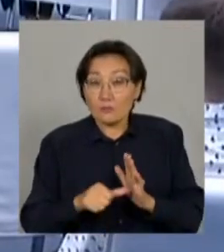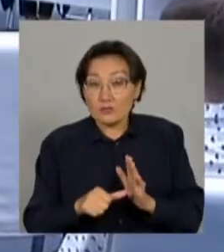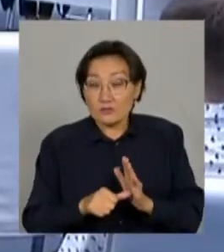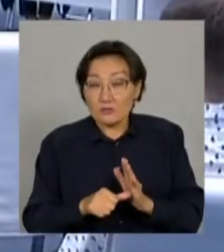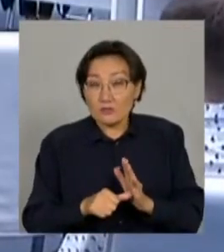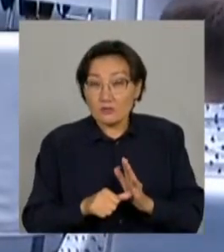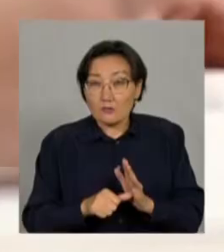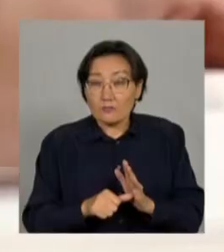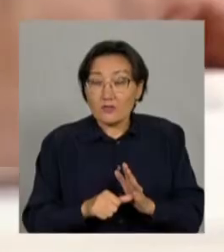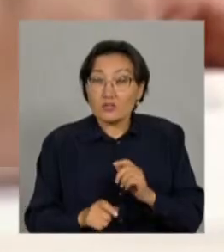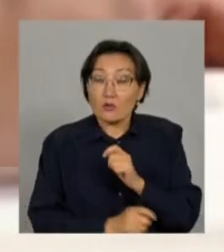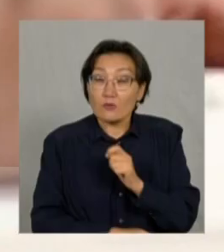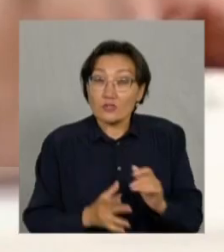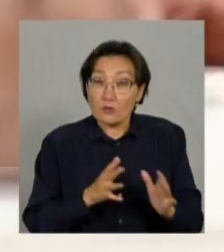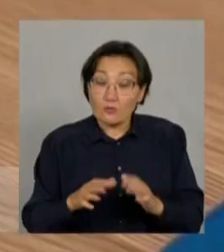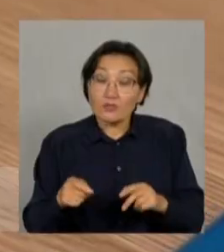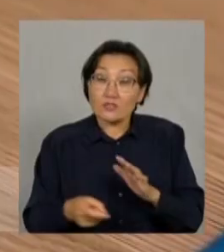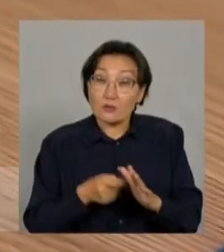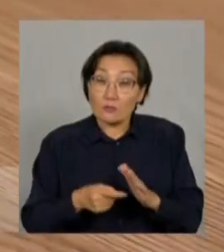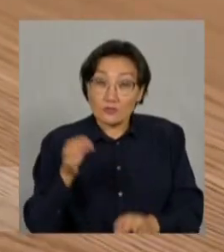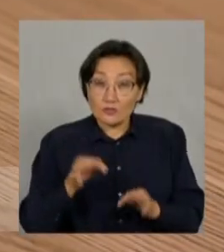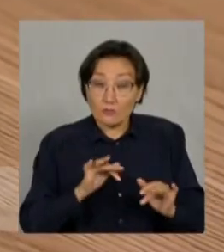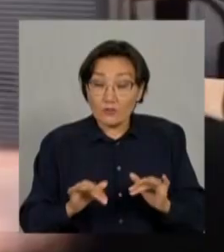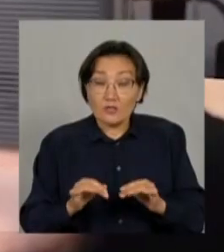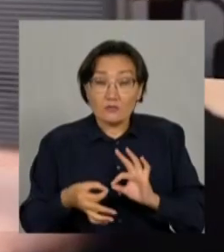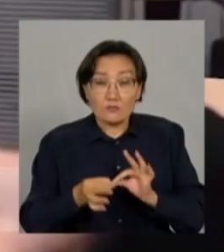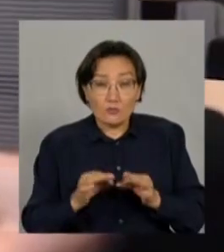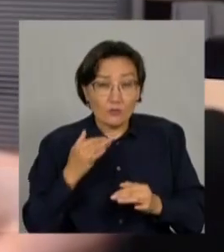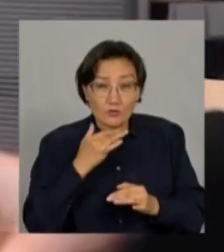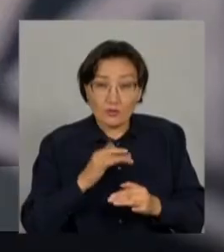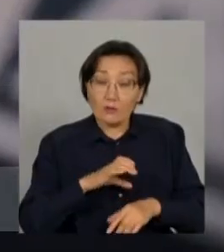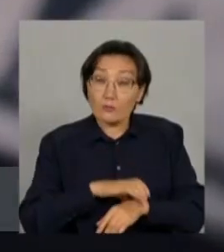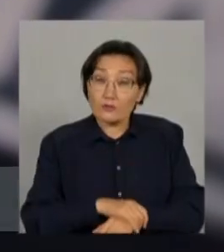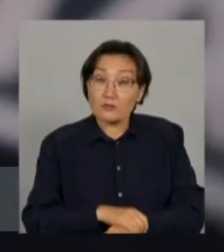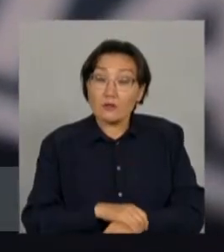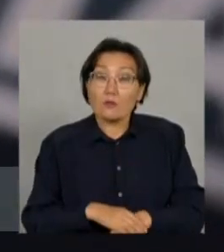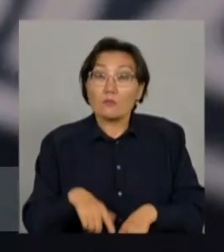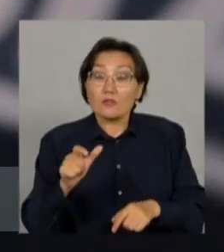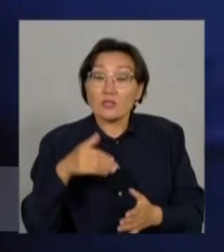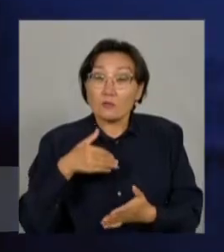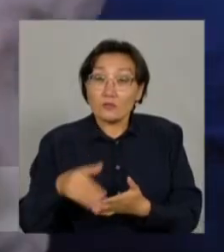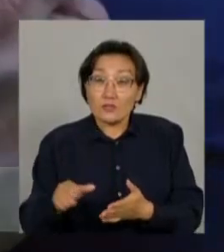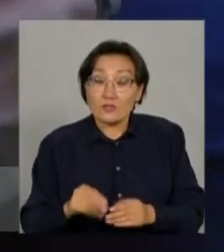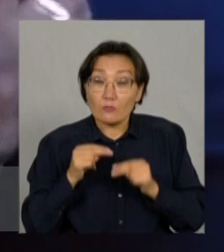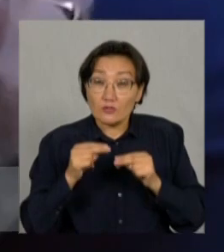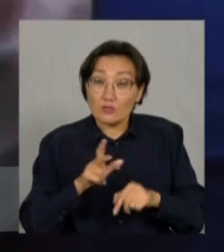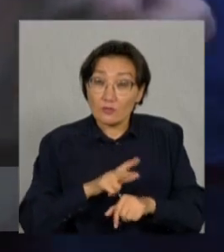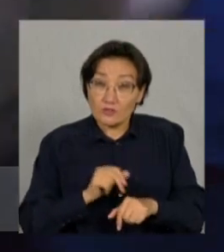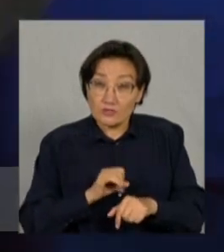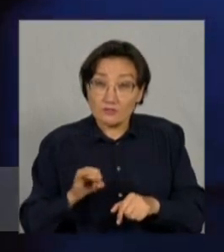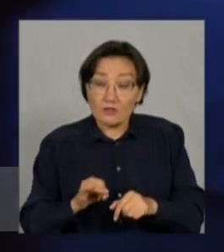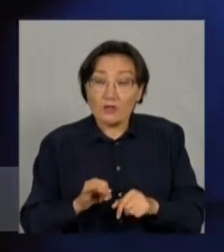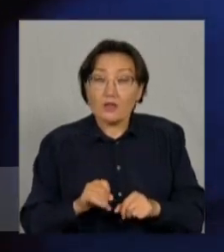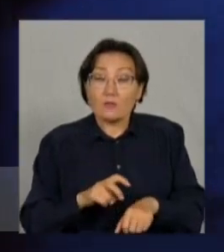и притоносодержание. Расследование уголовных дел затрудняет множество фактов. Как правило, потерпевшие отказываются обращаться в полицию из-за